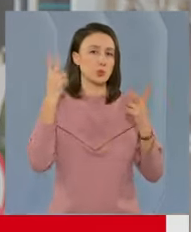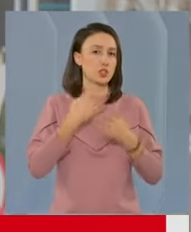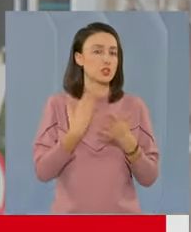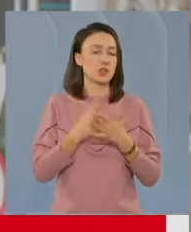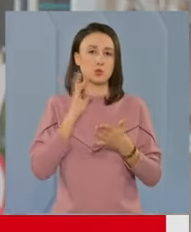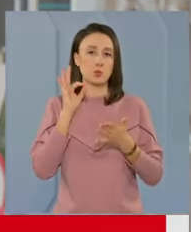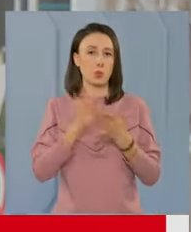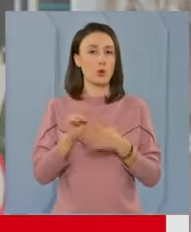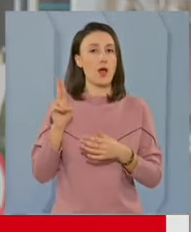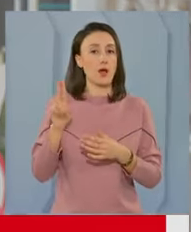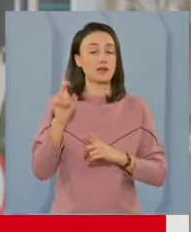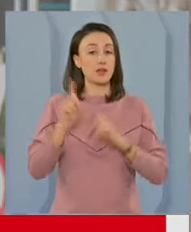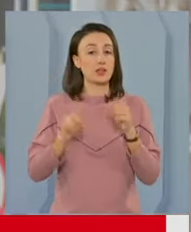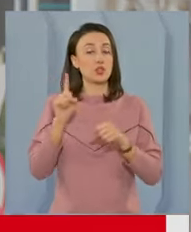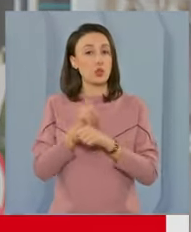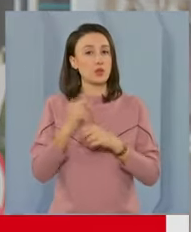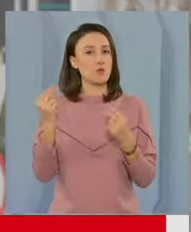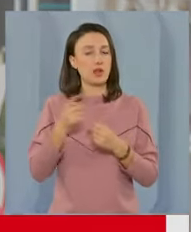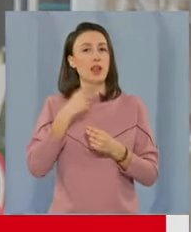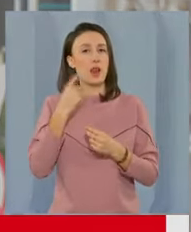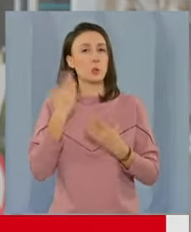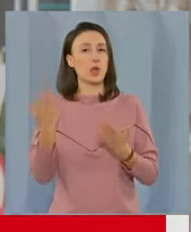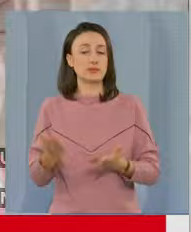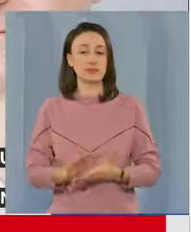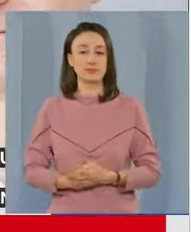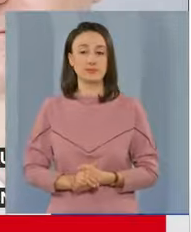fost propusă drept candidat, dacă tot este atât de lăudată.